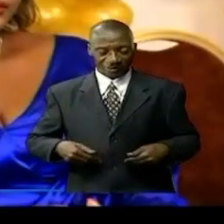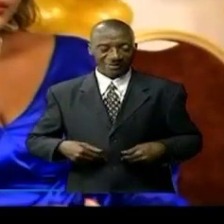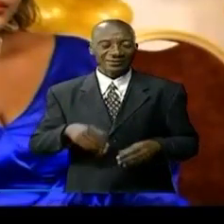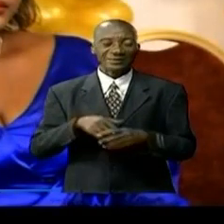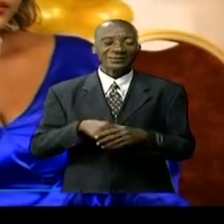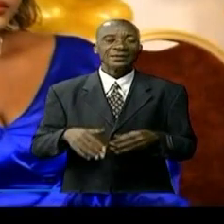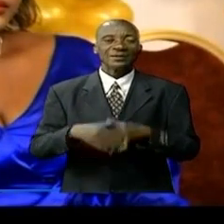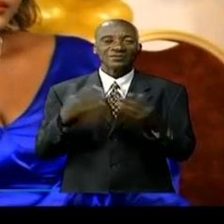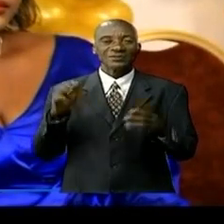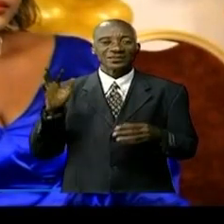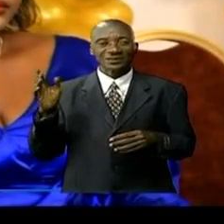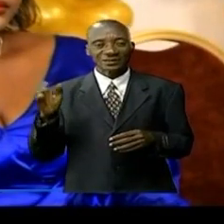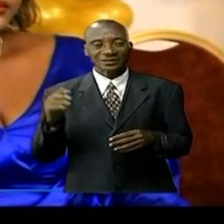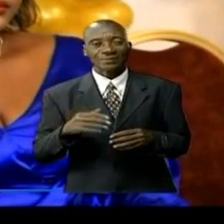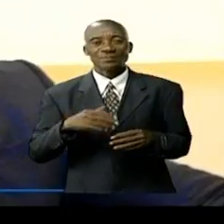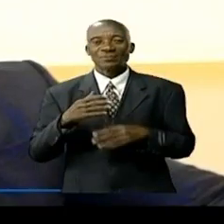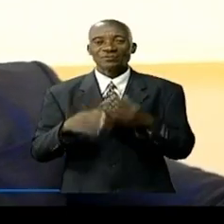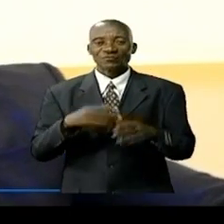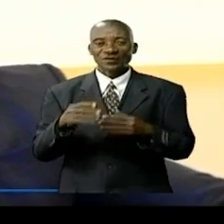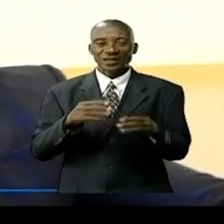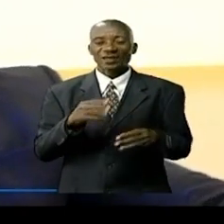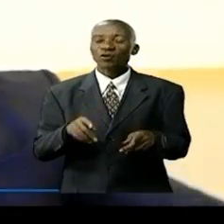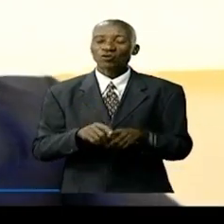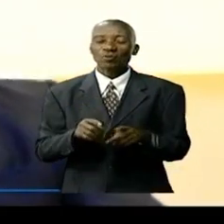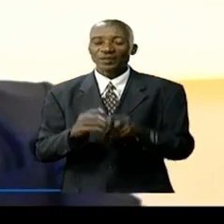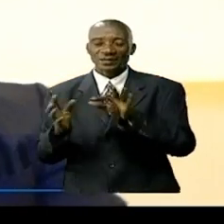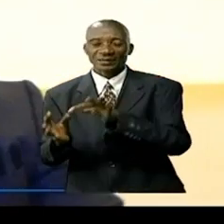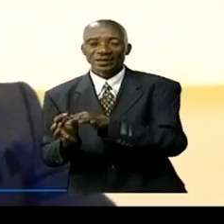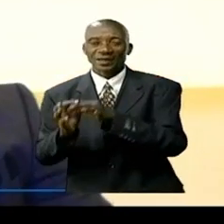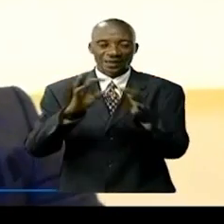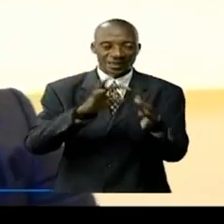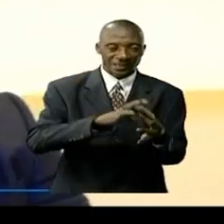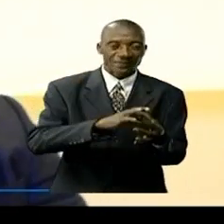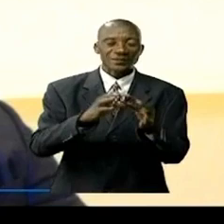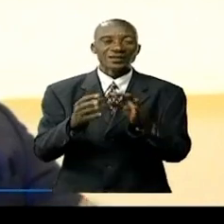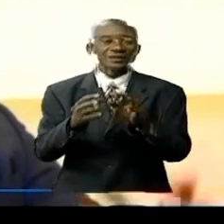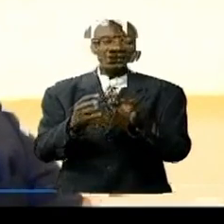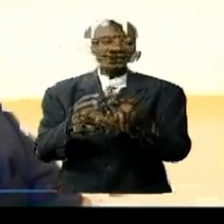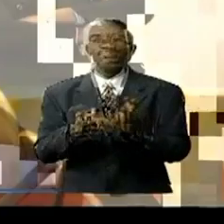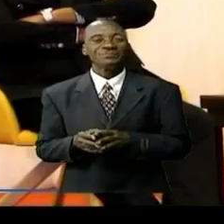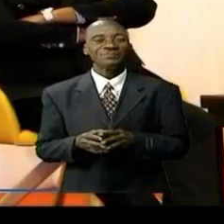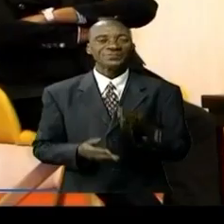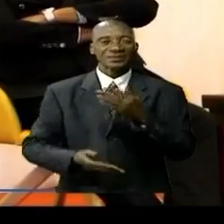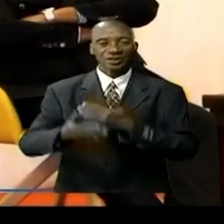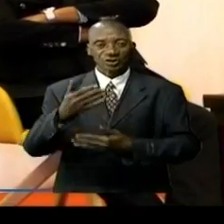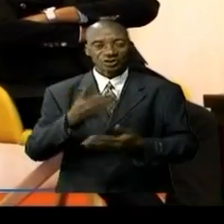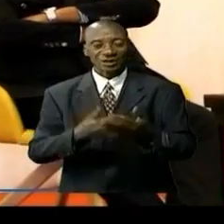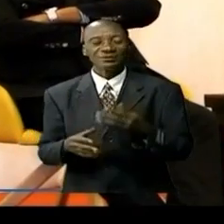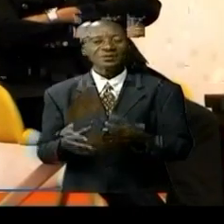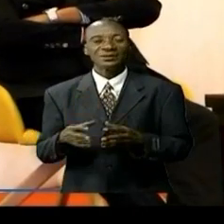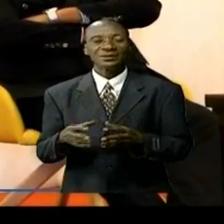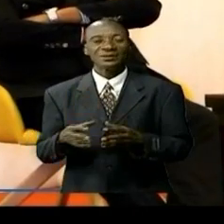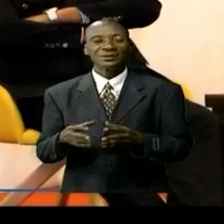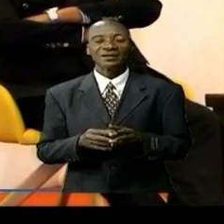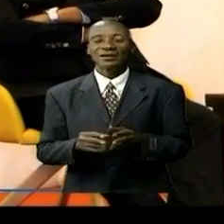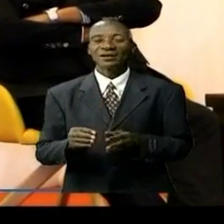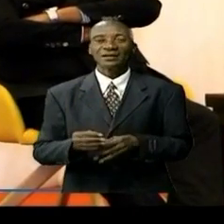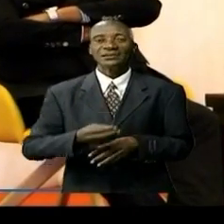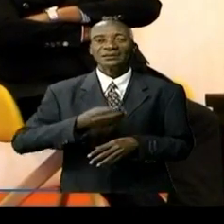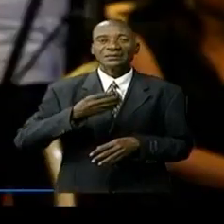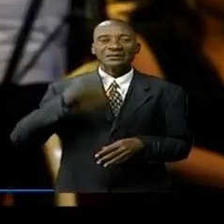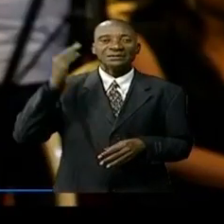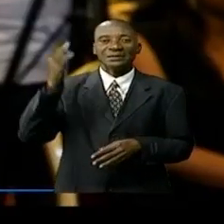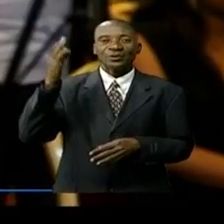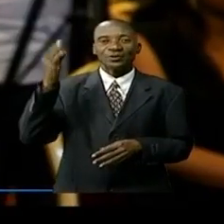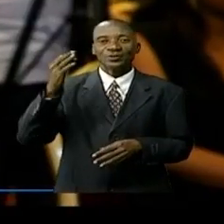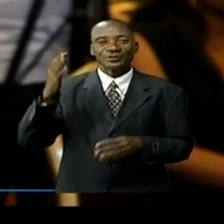de l'entrepreneuriat congolais, ANADEC. Des riches moments d'échange avec des orateurs qui ont acquis de l'expérience, chacun